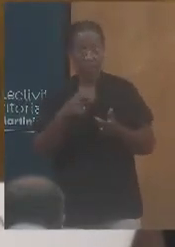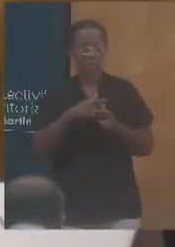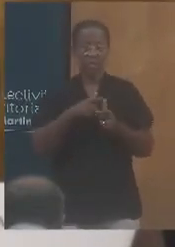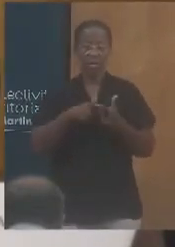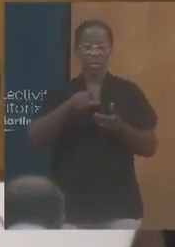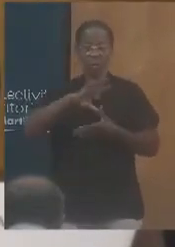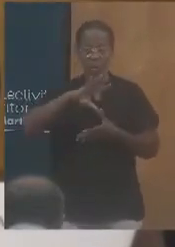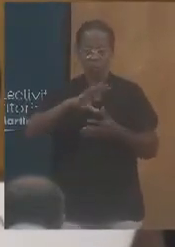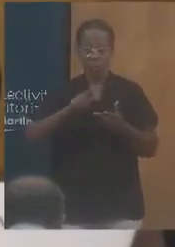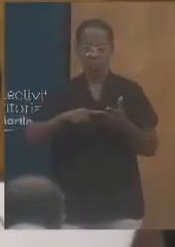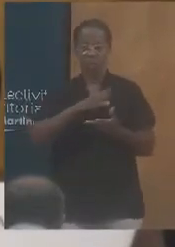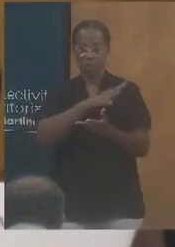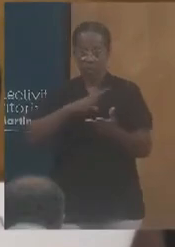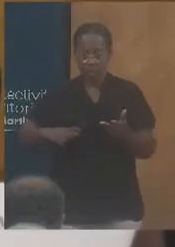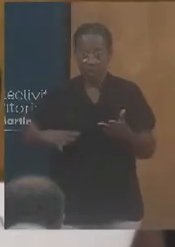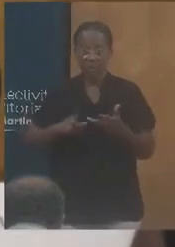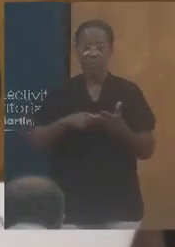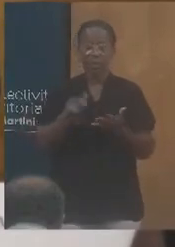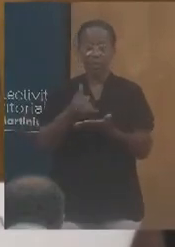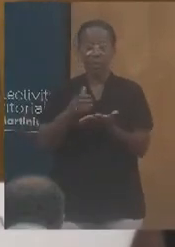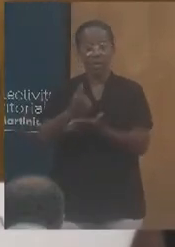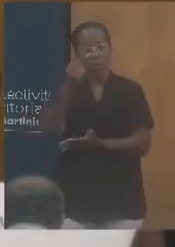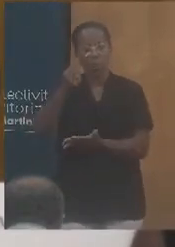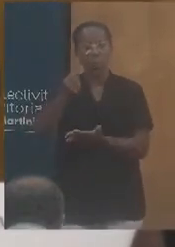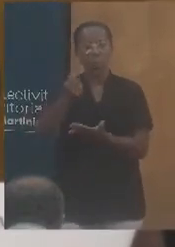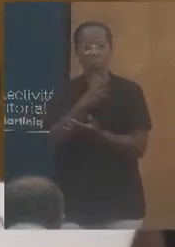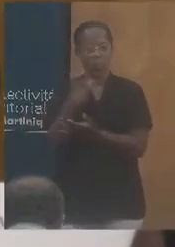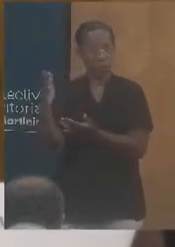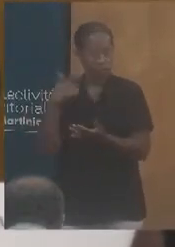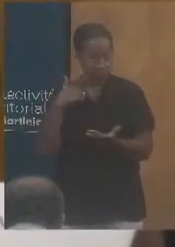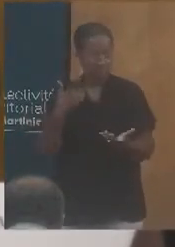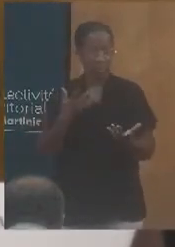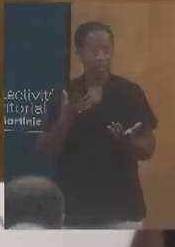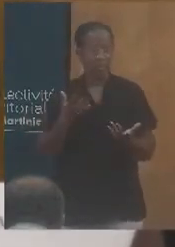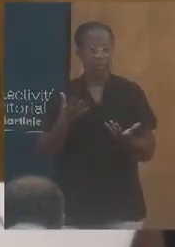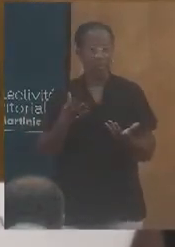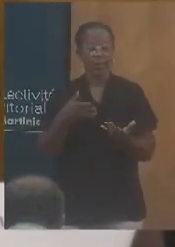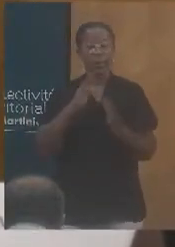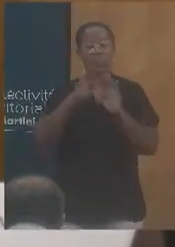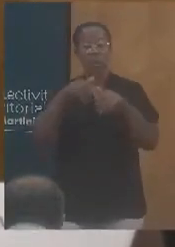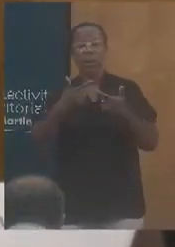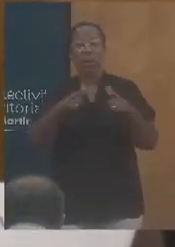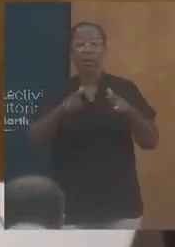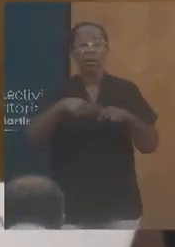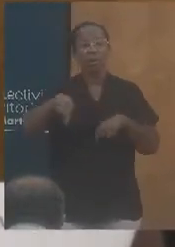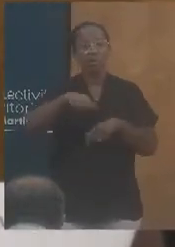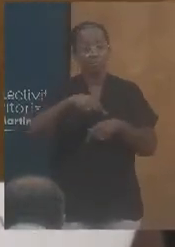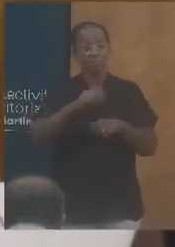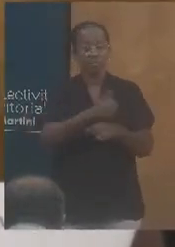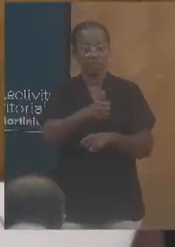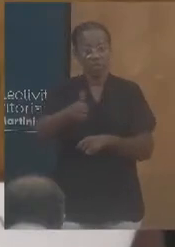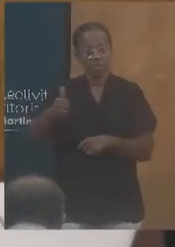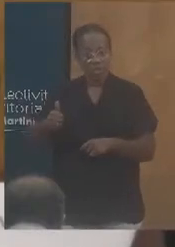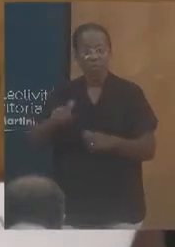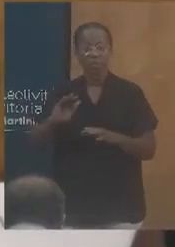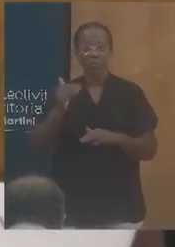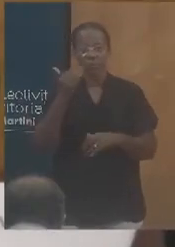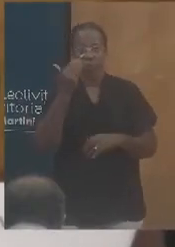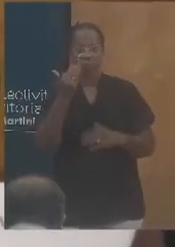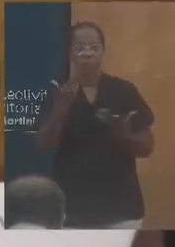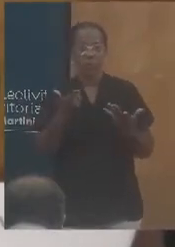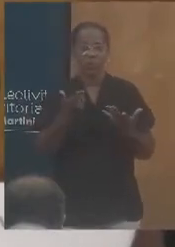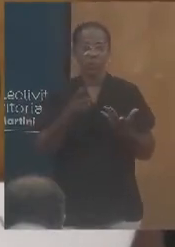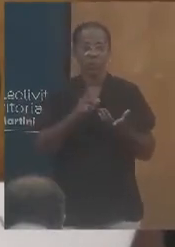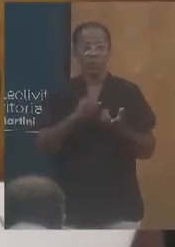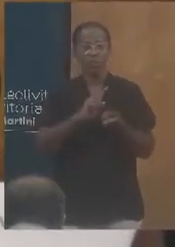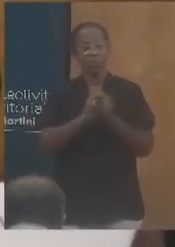Guadeloupéens, les Guyanais, les Réunionnais et les autres, de sorte que ces langues dites régionales, entre guillemets, soient des langues co-officielles.